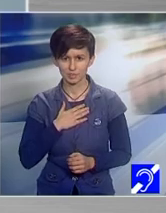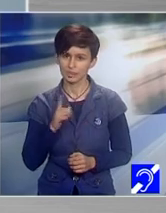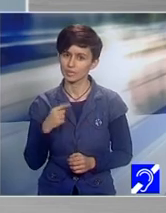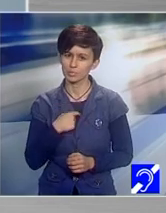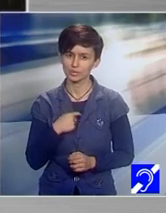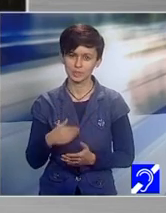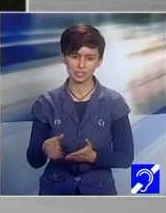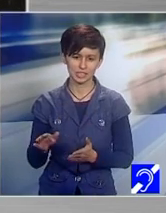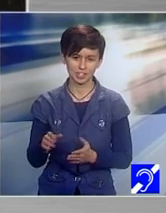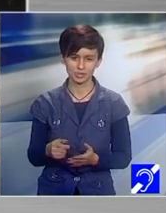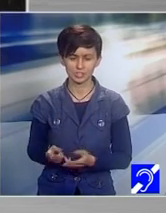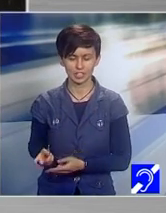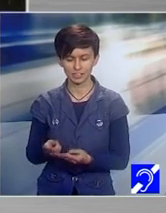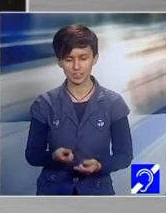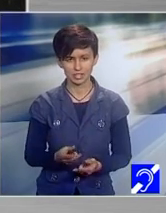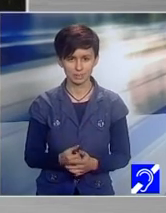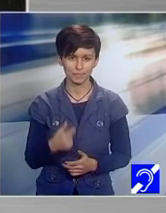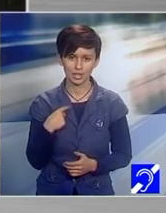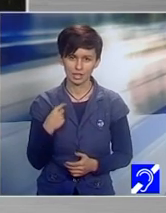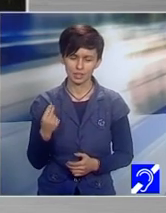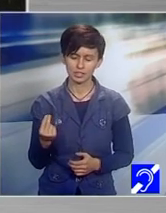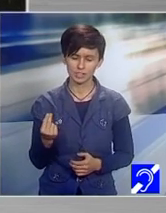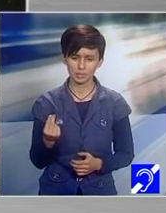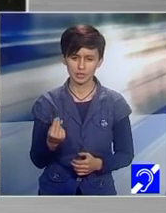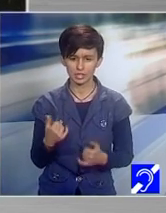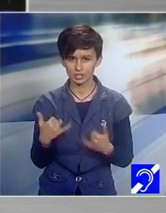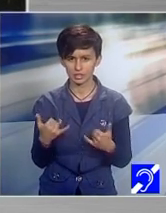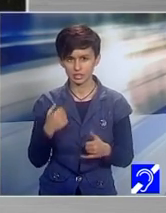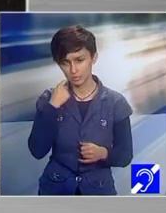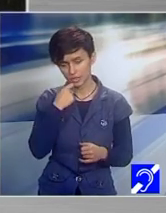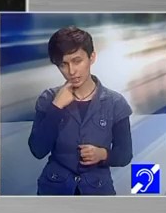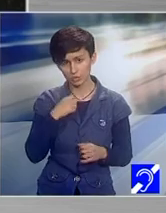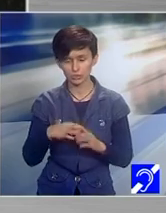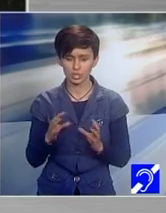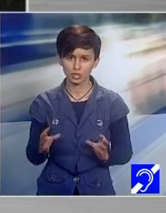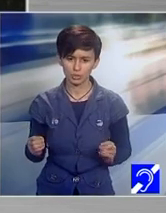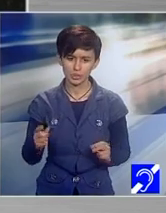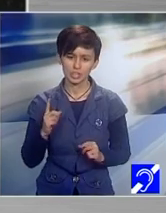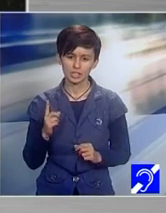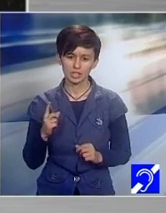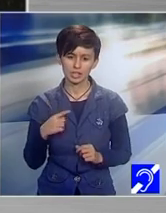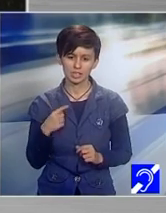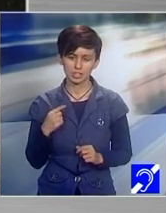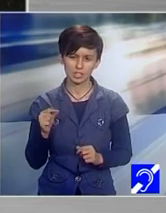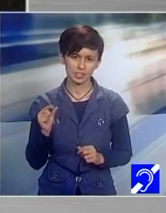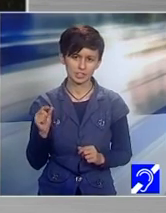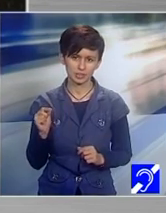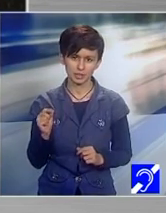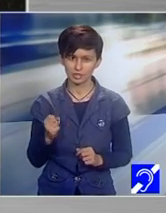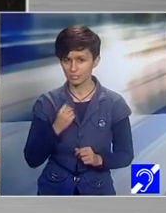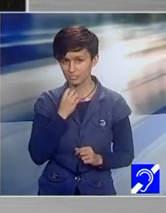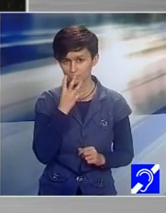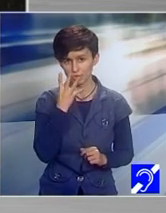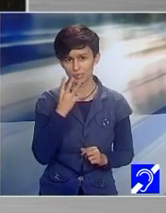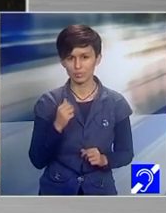Nu, e bine că se întâmplă la Cluj, e bine că se întâmplă în România, dar e mic și cu o floare primăvară nu se face.